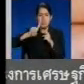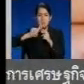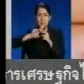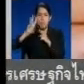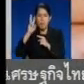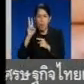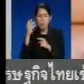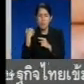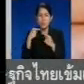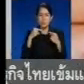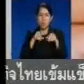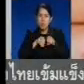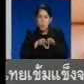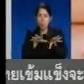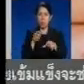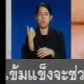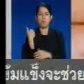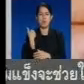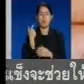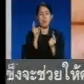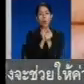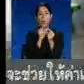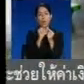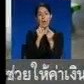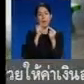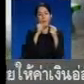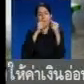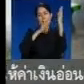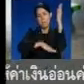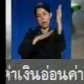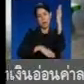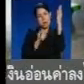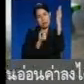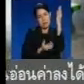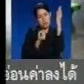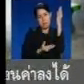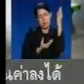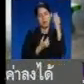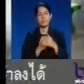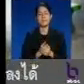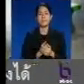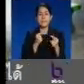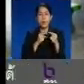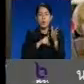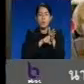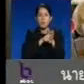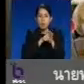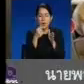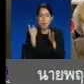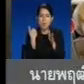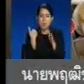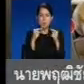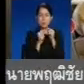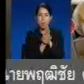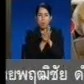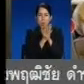ล่าสุดเมื่อต้นปีพบการระบาดหนักในภาคใต้นักวิทยาศาสตร์พบว่าเชื้อไวรัสของการเกิดโรคนี้มีการปรับ